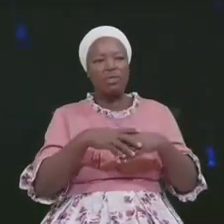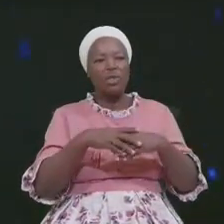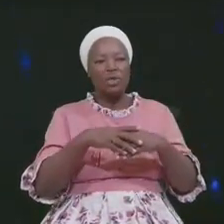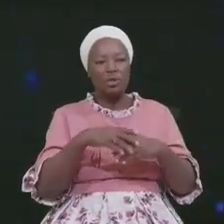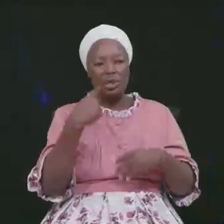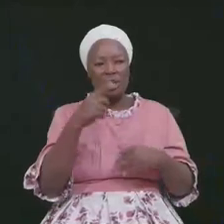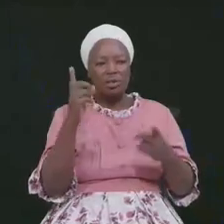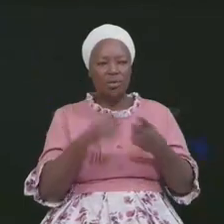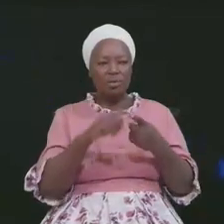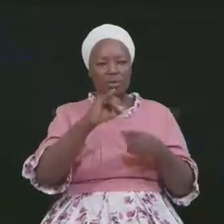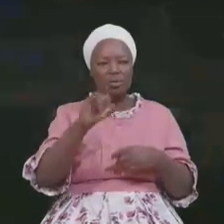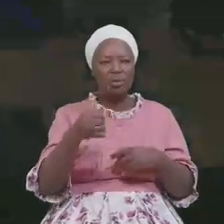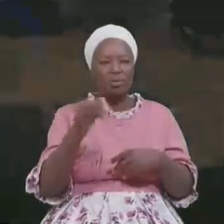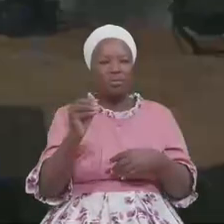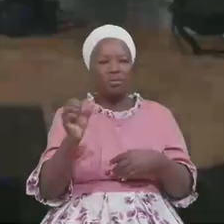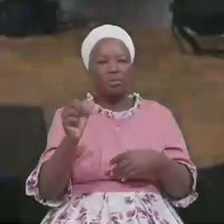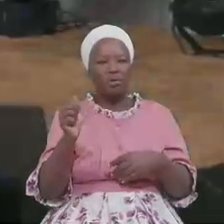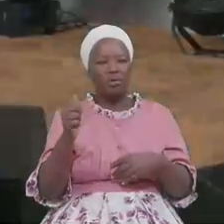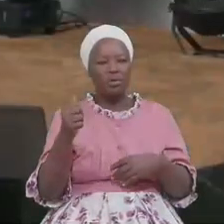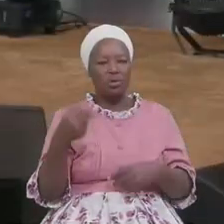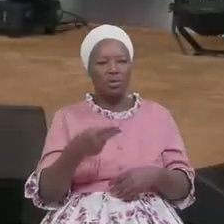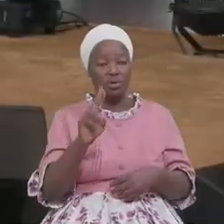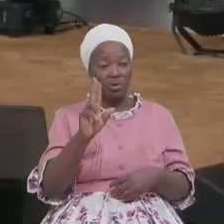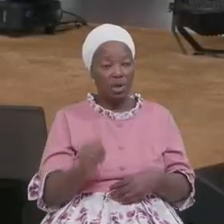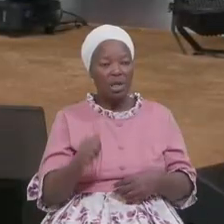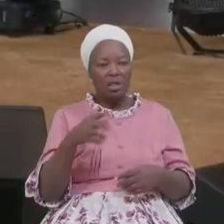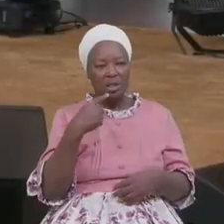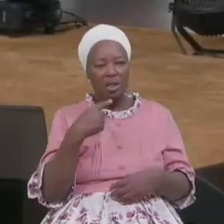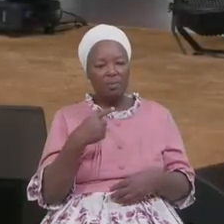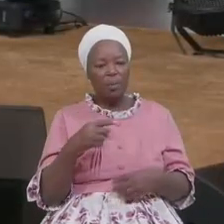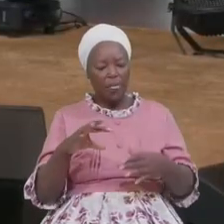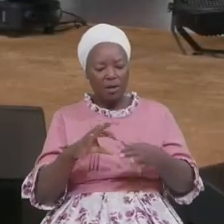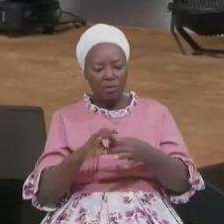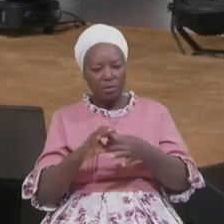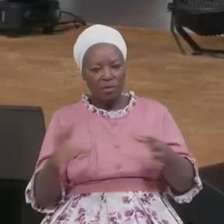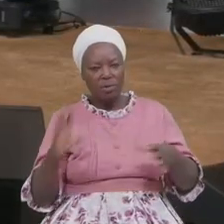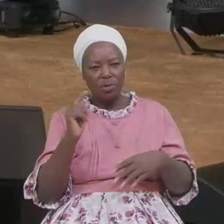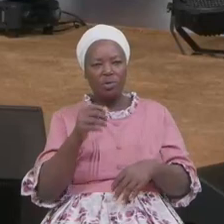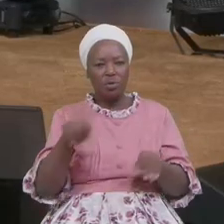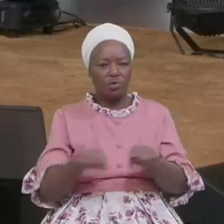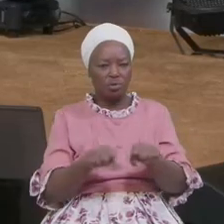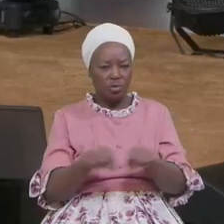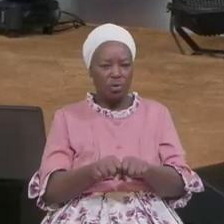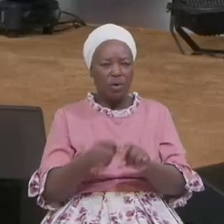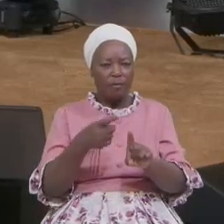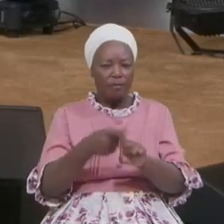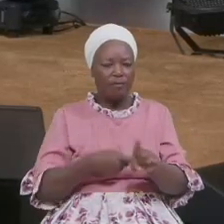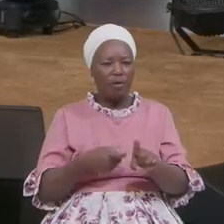tes souliers de tes pieds, car le lieu sur lequel tu te tiens est